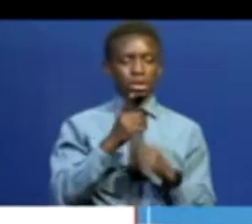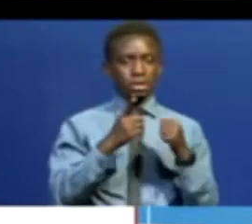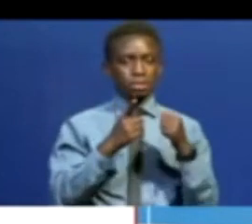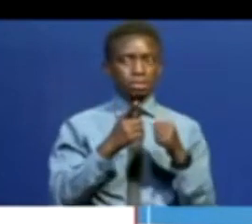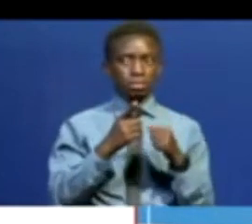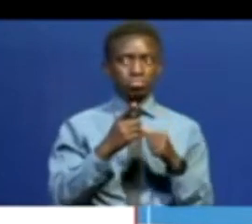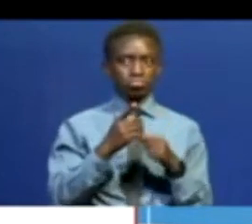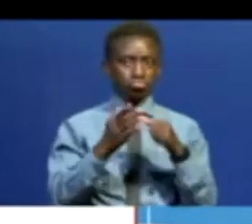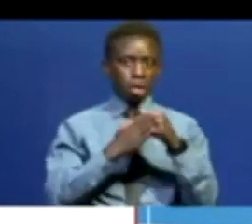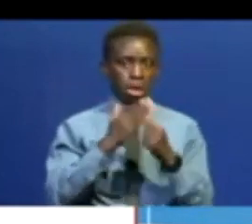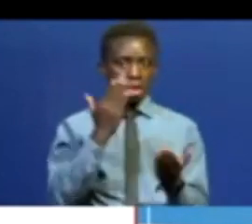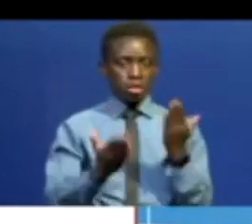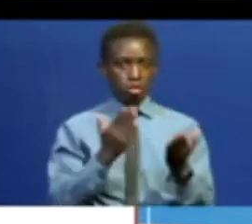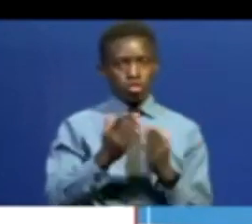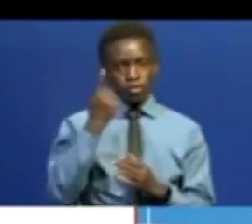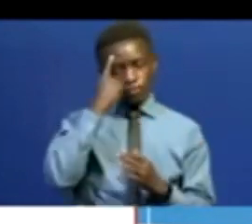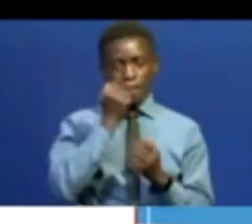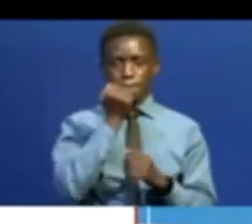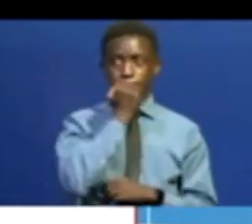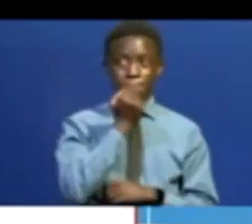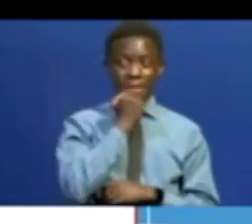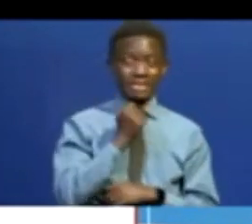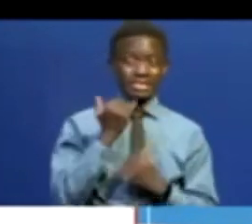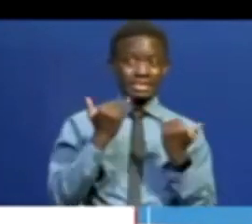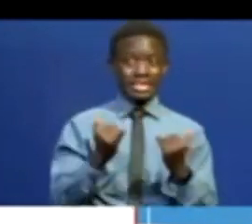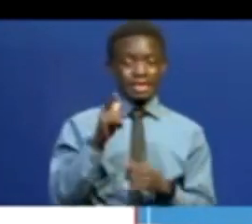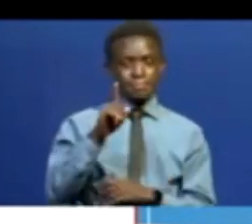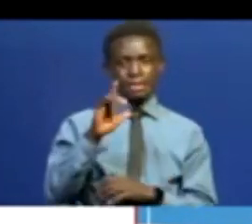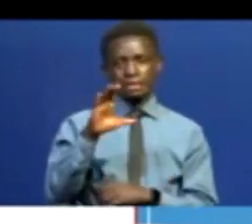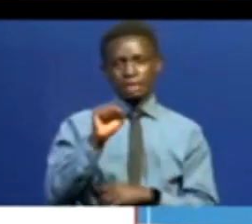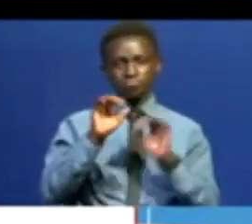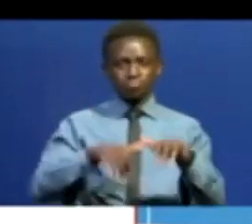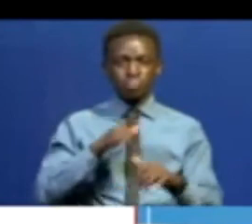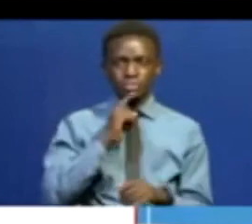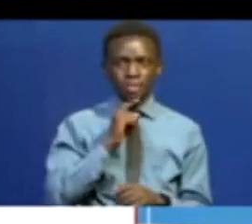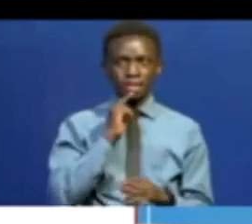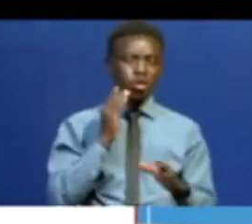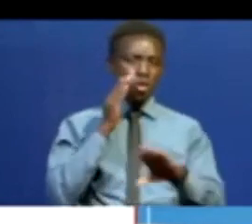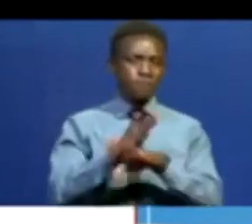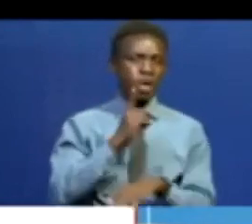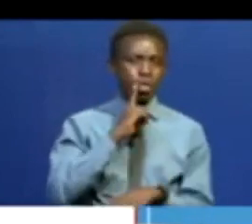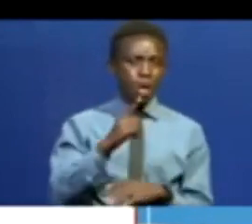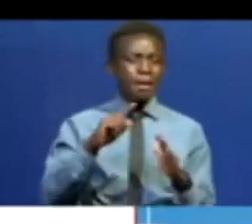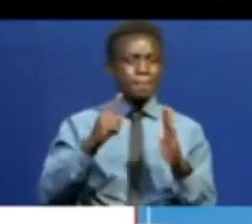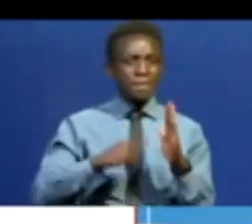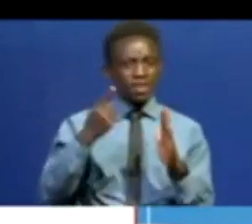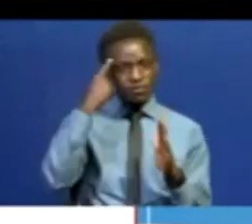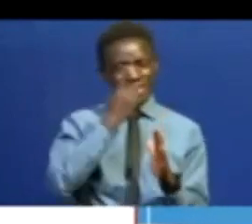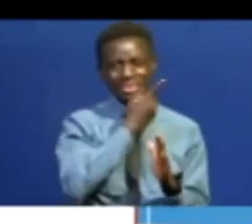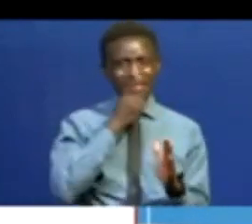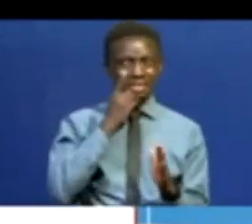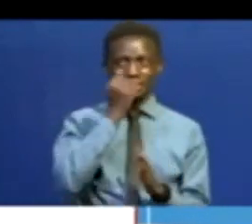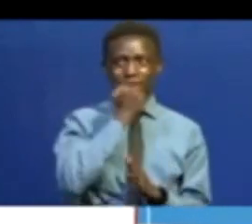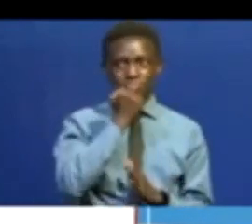Kilimo Mithika Linturi amesema kuwa serikali imenunua mitambo zaidi ya 100 ya kukausha mahindi ambayo itakuwa katika mabohari ya halmashauri